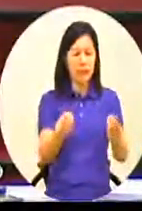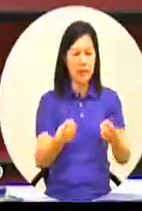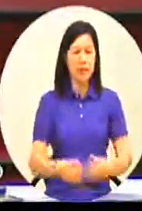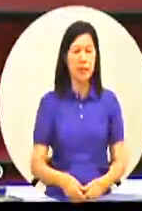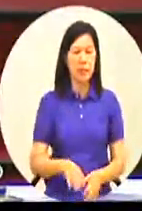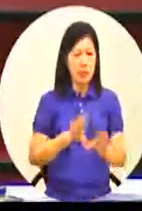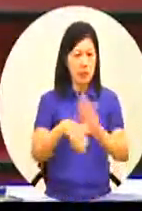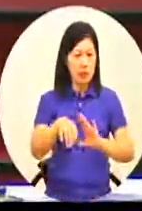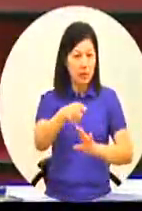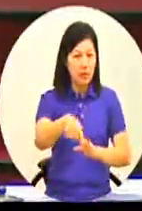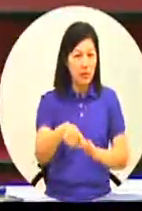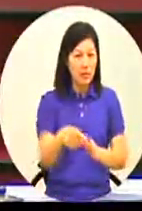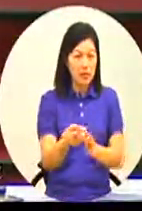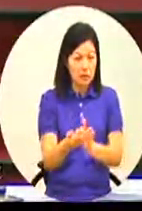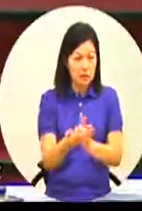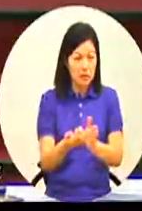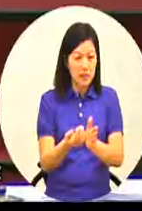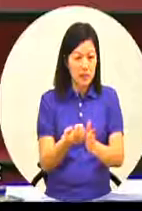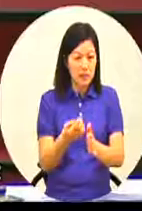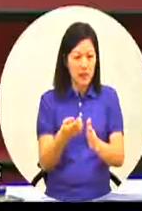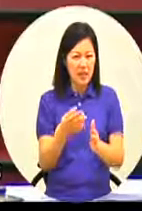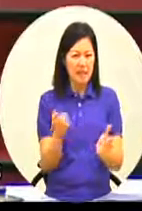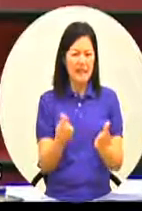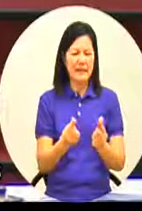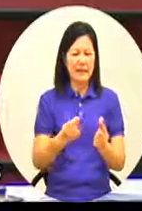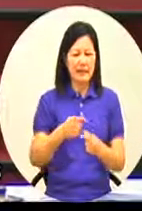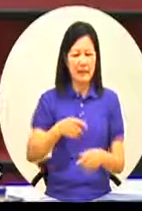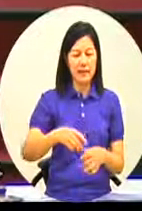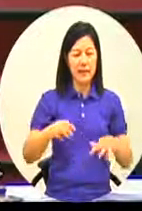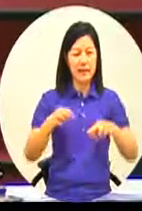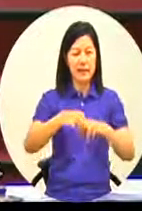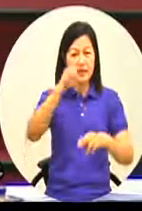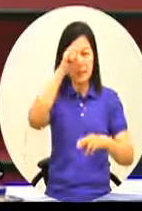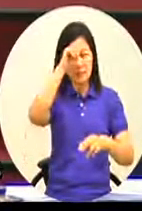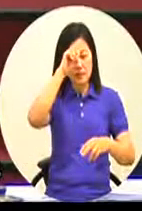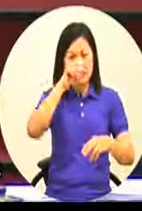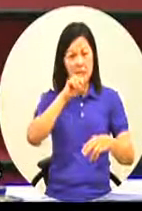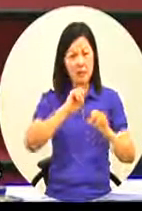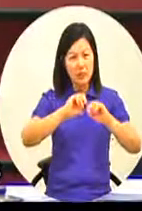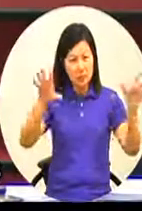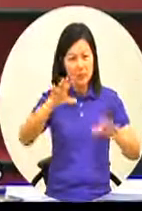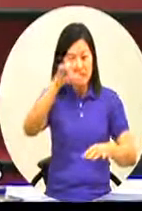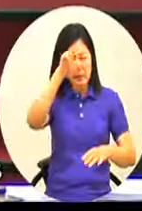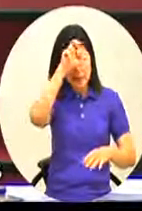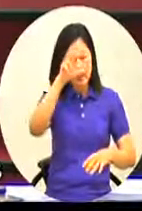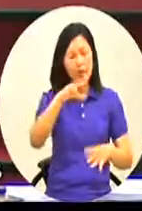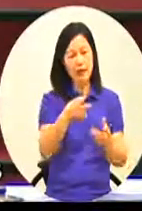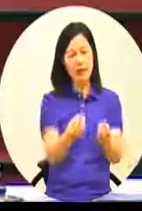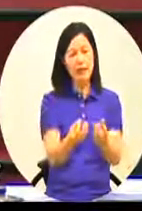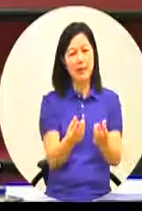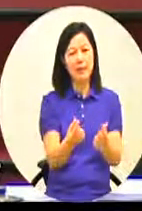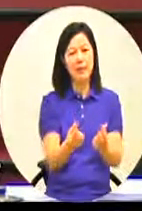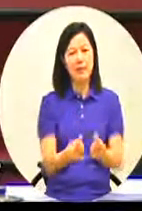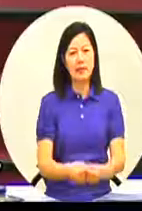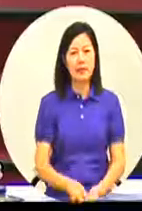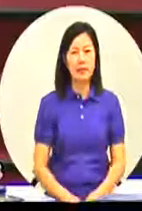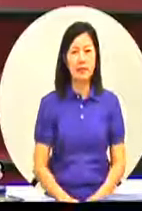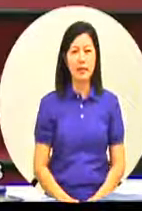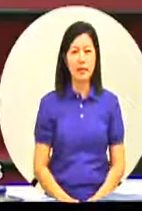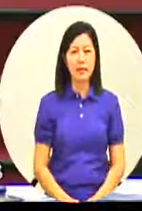计，啊，这都有哪共款金光党诶啊？这嘛是咧抢钱，你才会使讲啦。违章的卖记咧，啊，你饭卖食